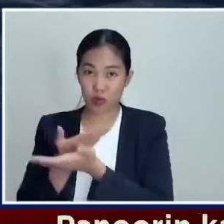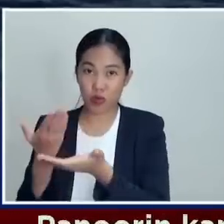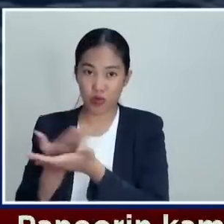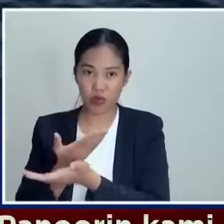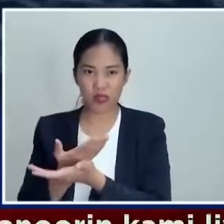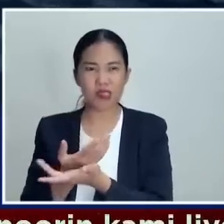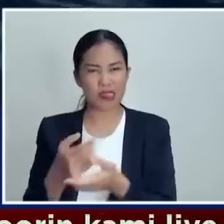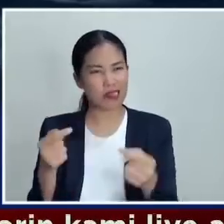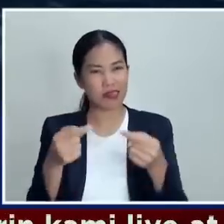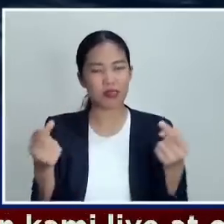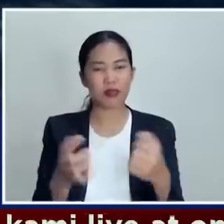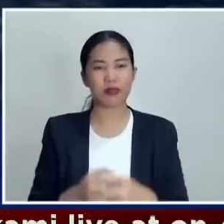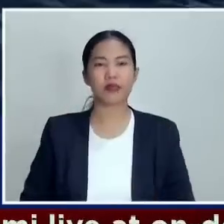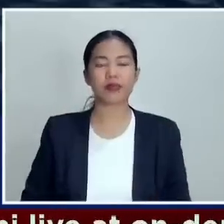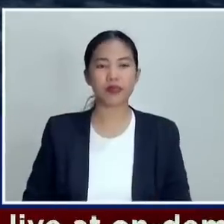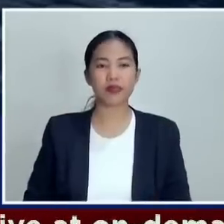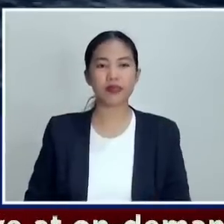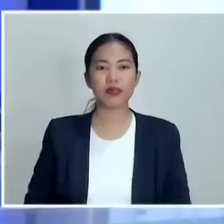News, Oriental Mindoro.